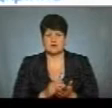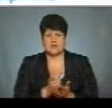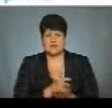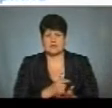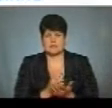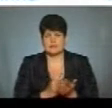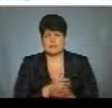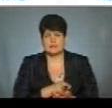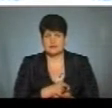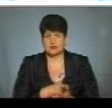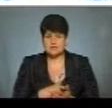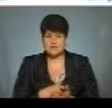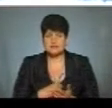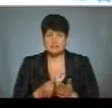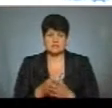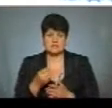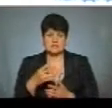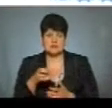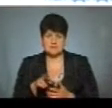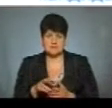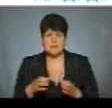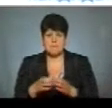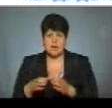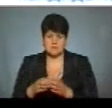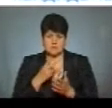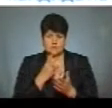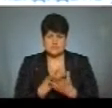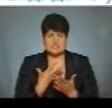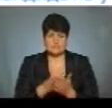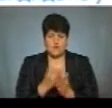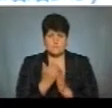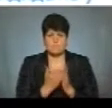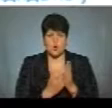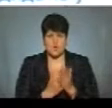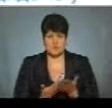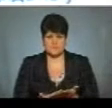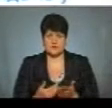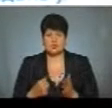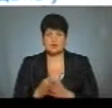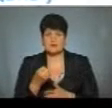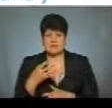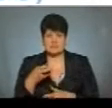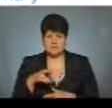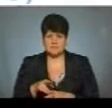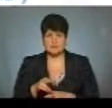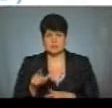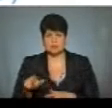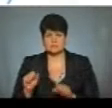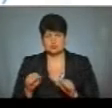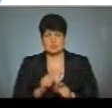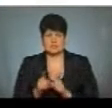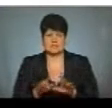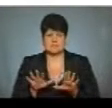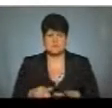депутати. До 12 липня політичні партії мають оприлюднити власні передвиборчі програми. До 15 липня виборці можуть